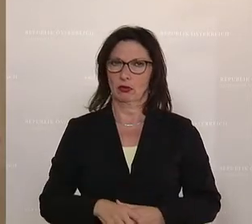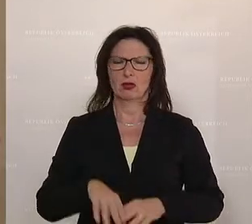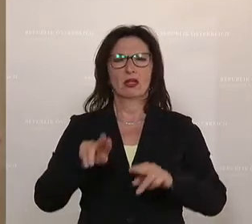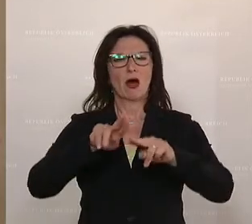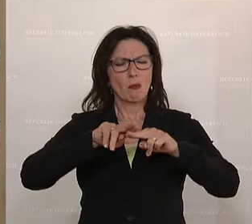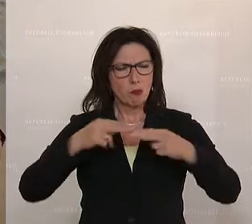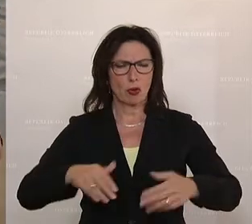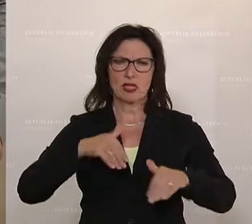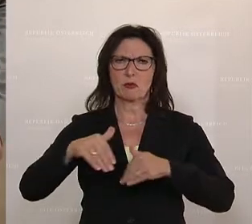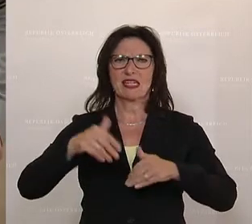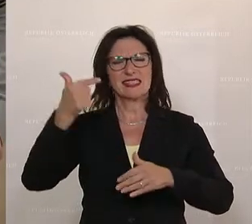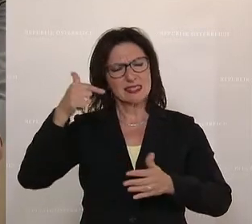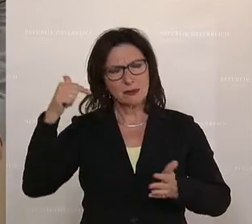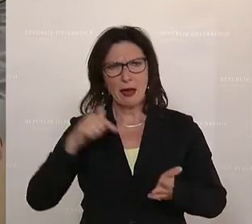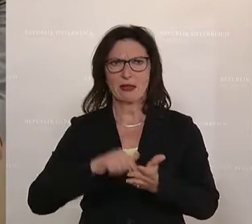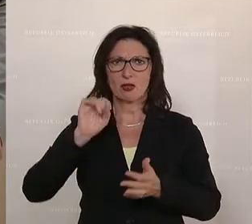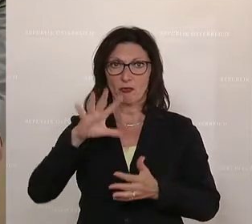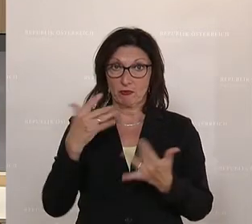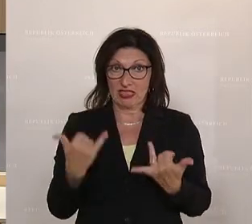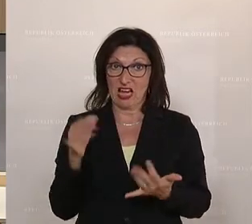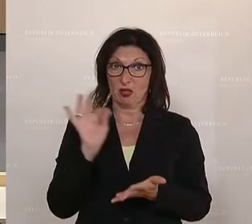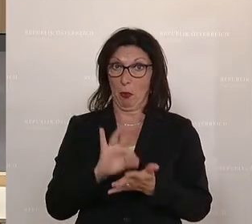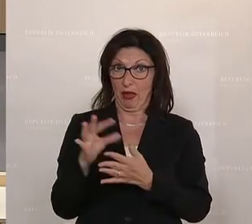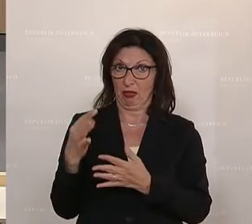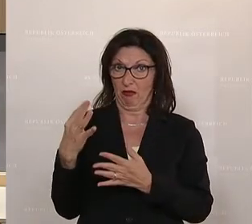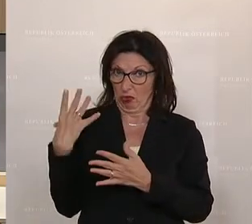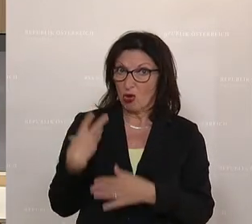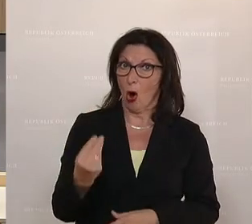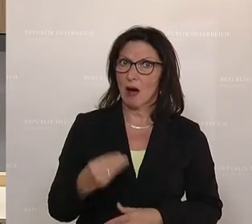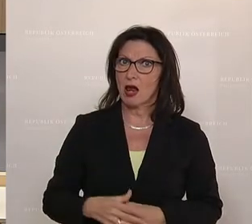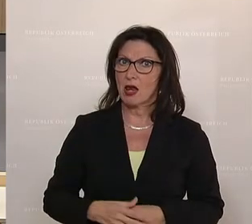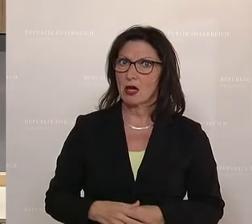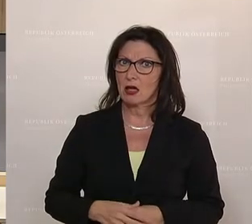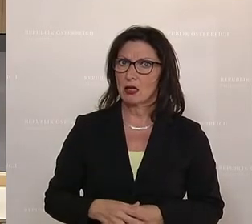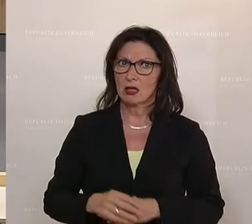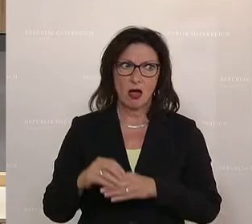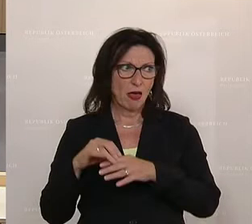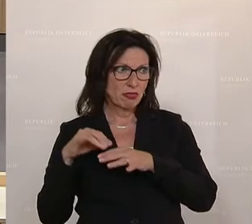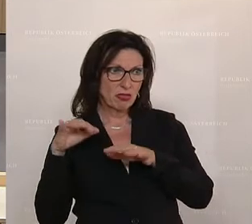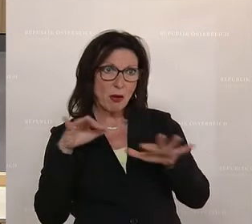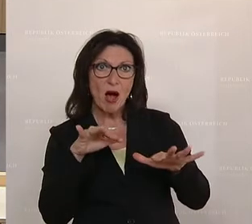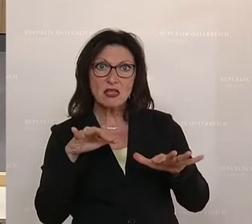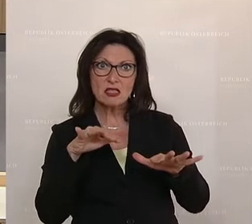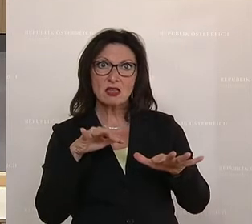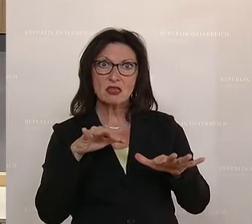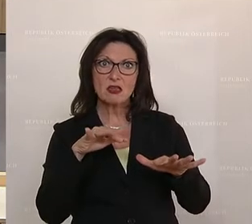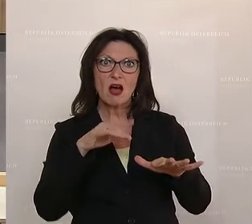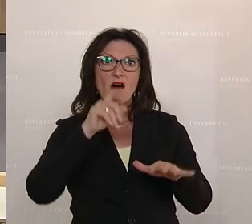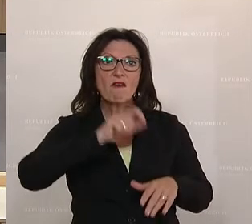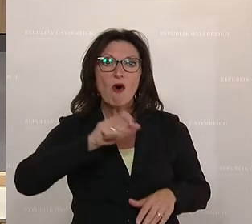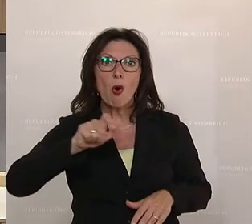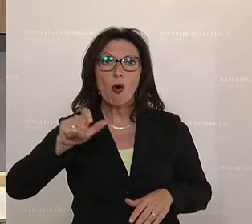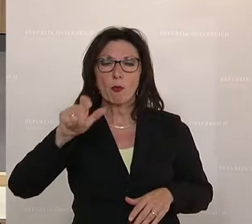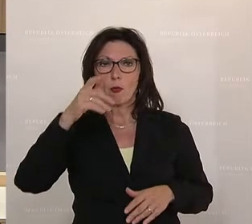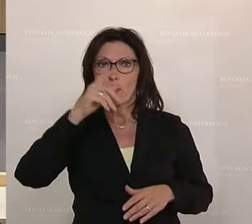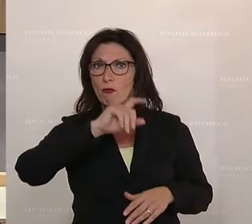Bundesminister, 2015 wiederholt sich gerade. Die Massen verteilen sich nur auf Wochen und Monate. Die Zahl ist